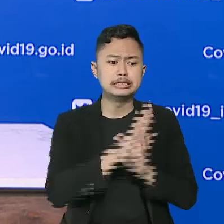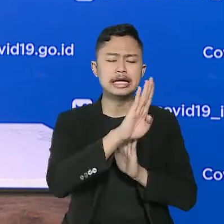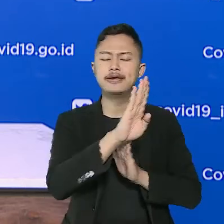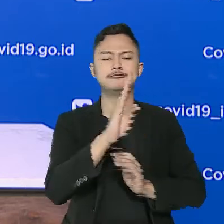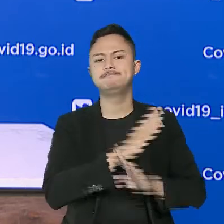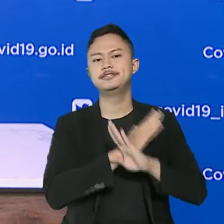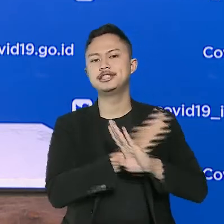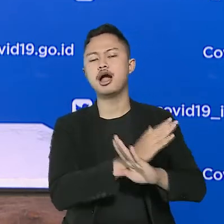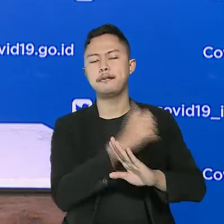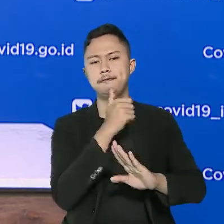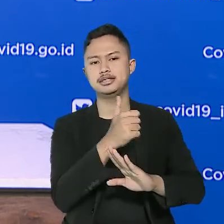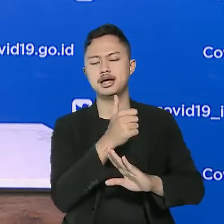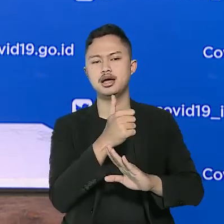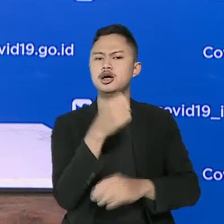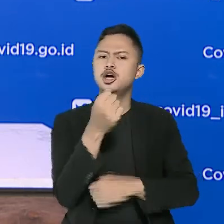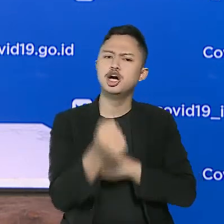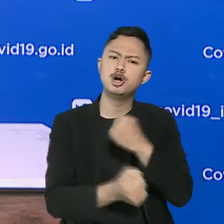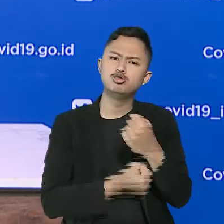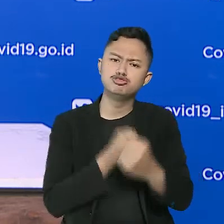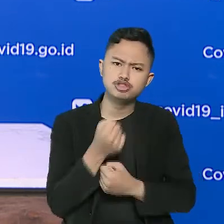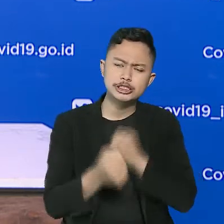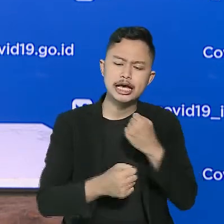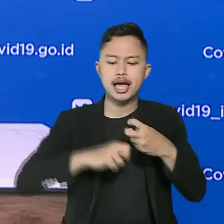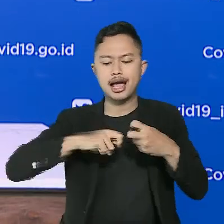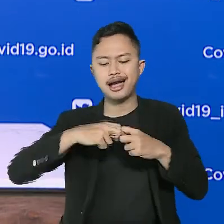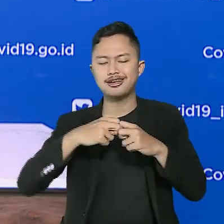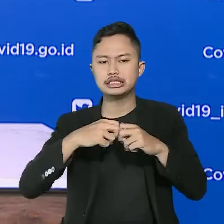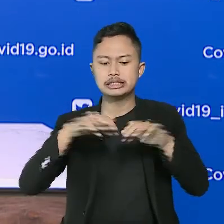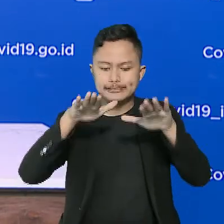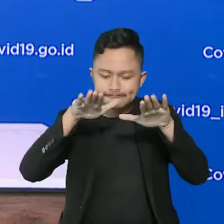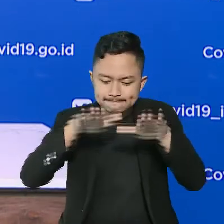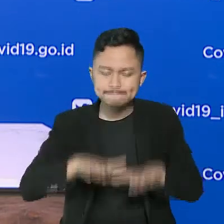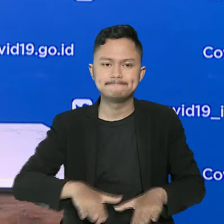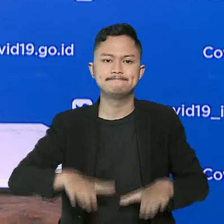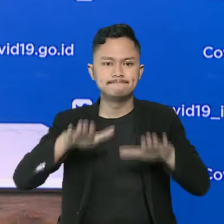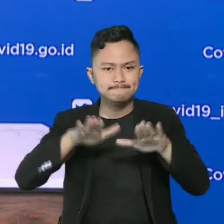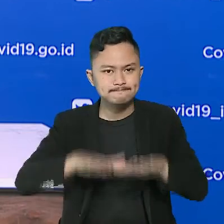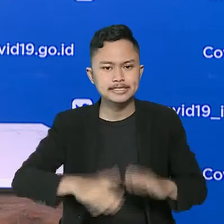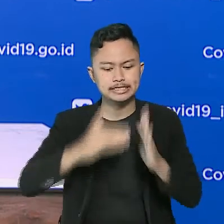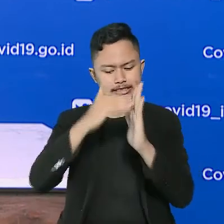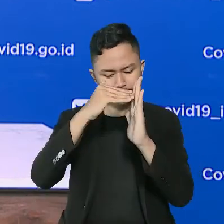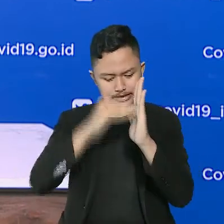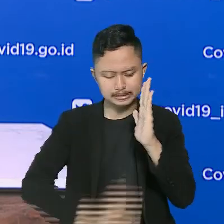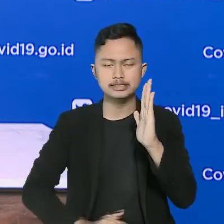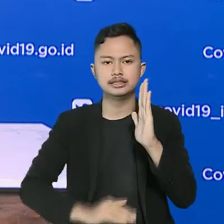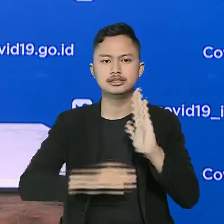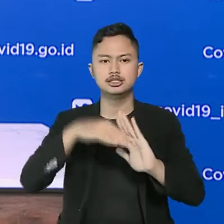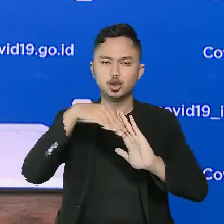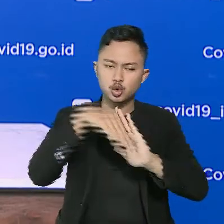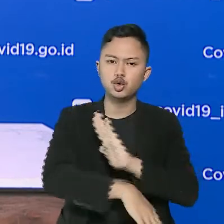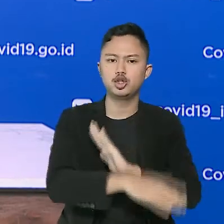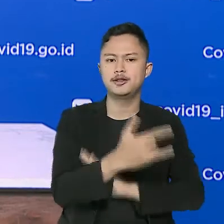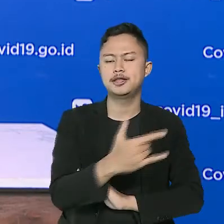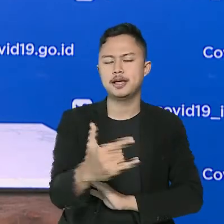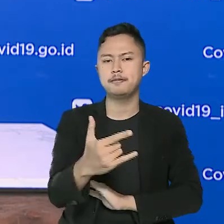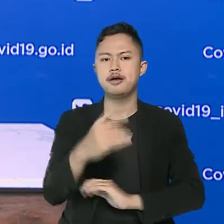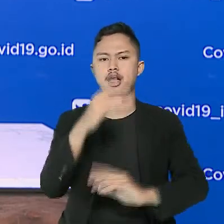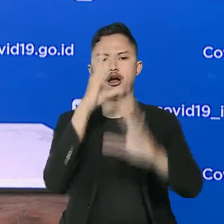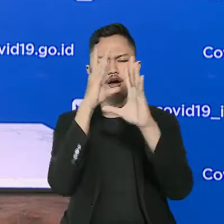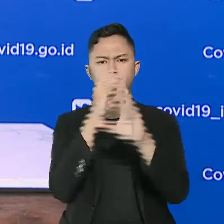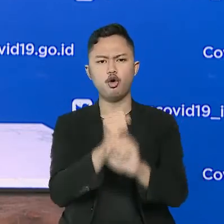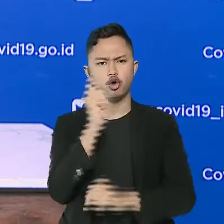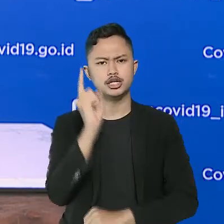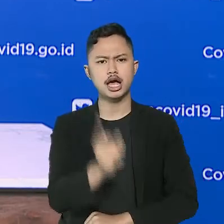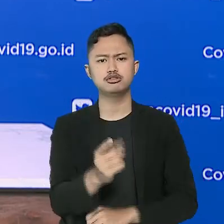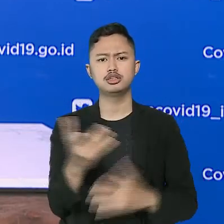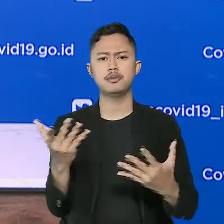meningkat. Tetap upayakan untuk menekan penularan hingga tidak ada sama sekali. Dan juga perlu fokus